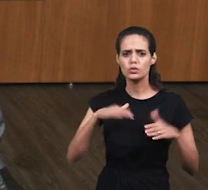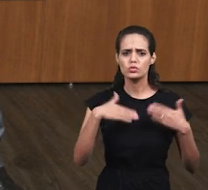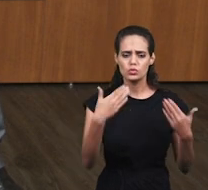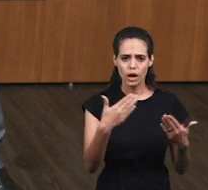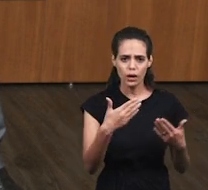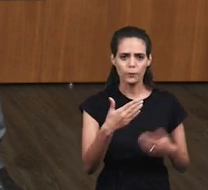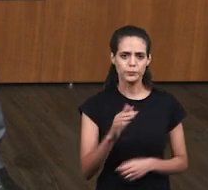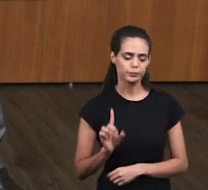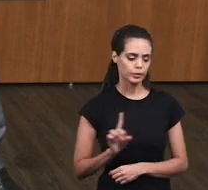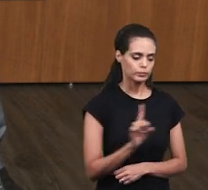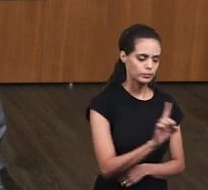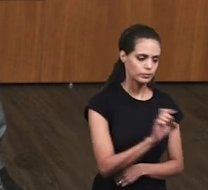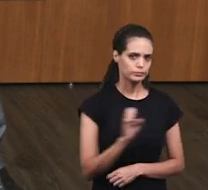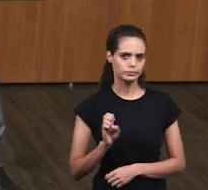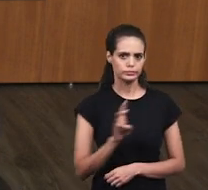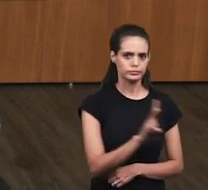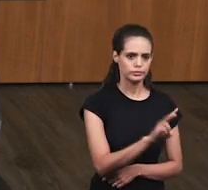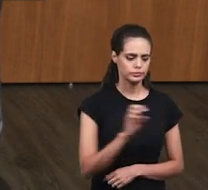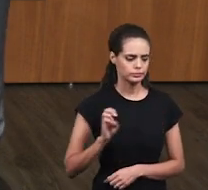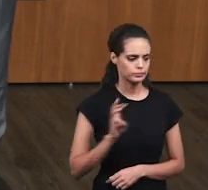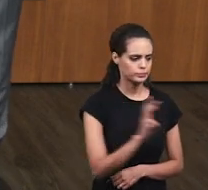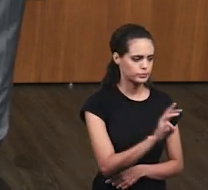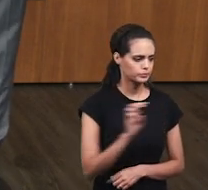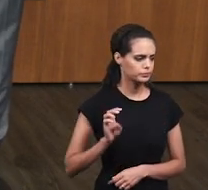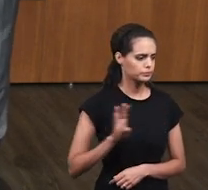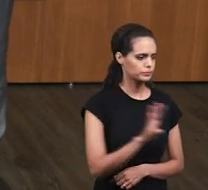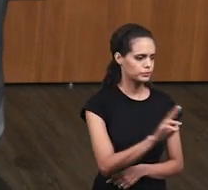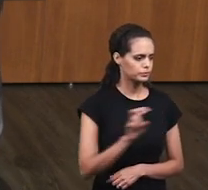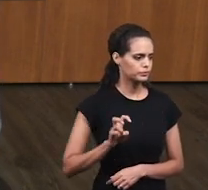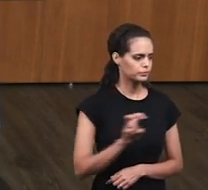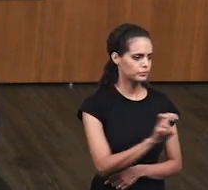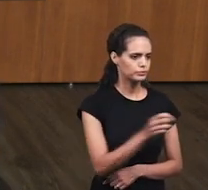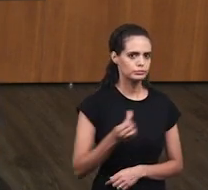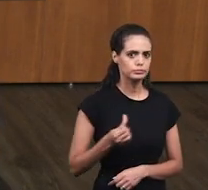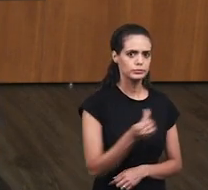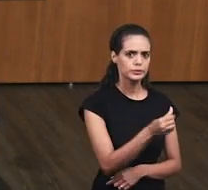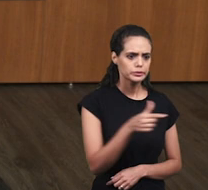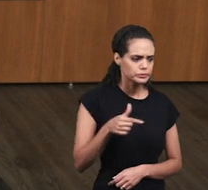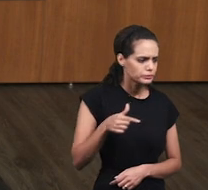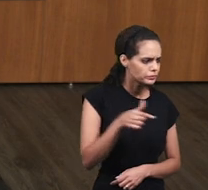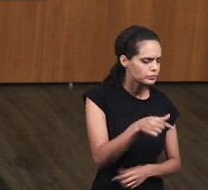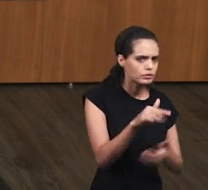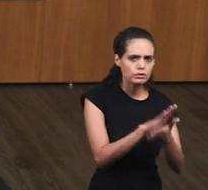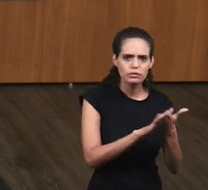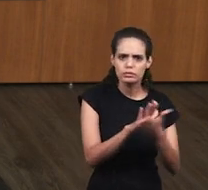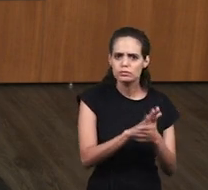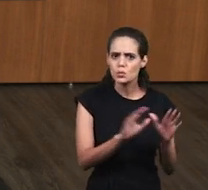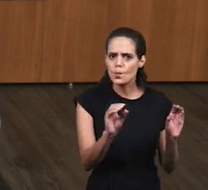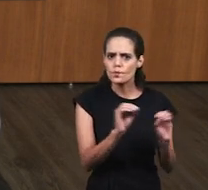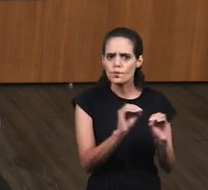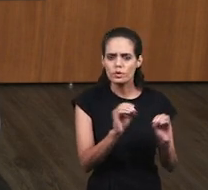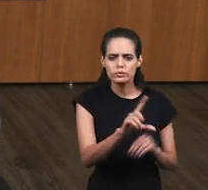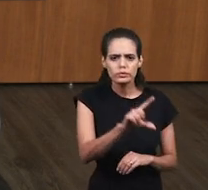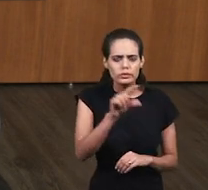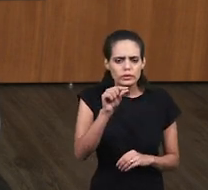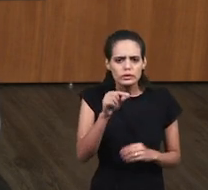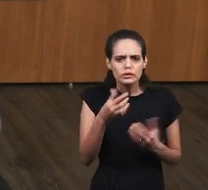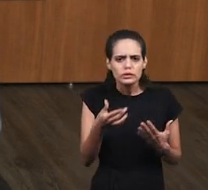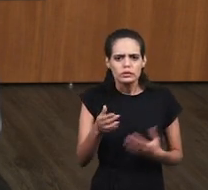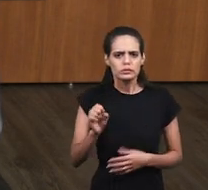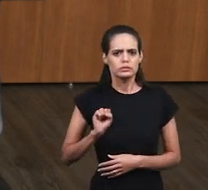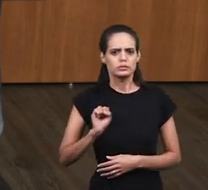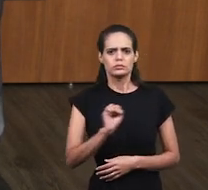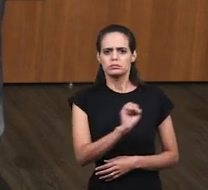quand tous ont été passés, aucun a été choisi. Et Samuel, à ce moment, comme le Seigneur n'avait